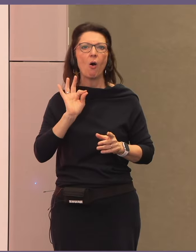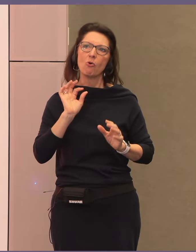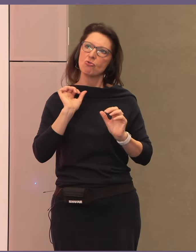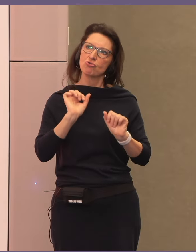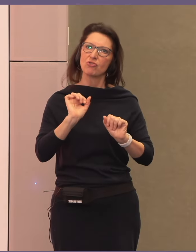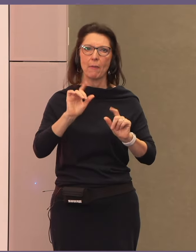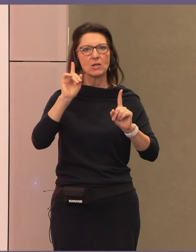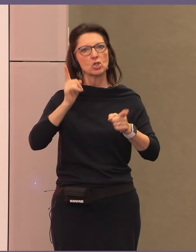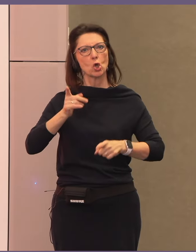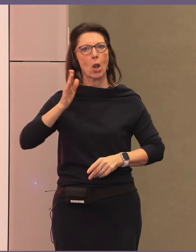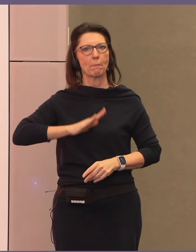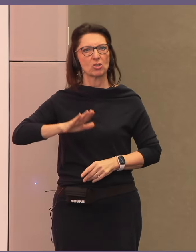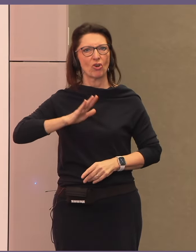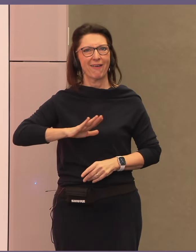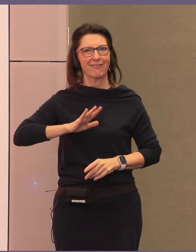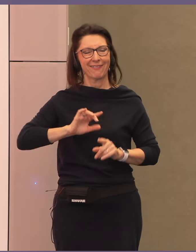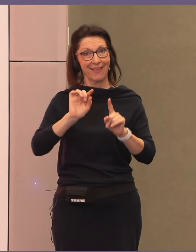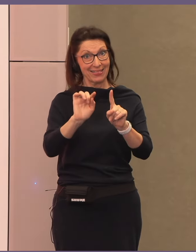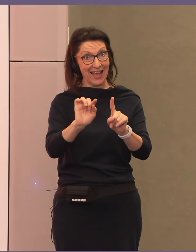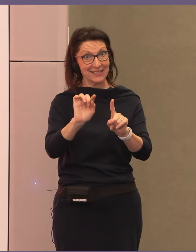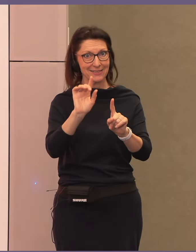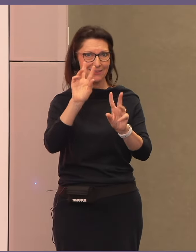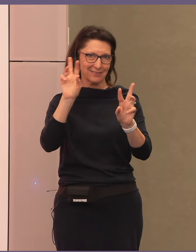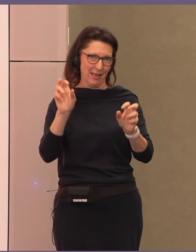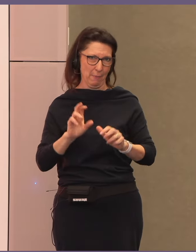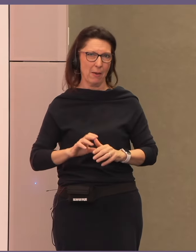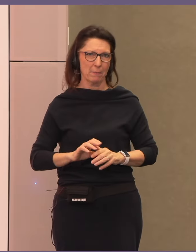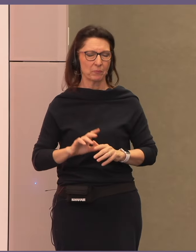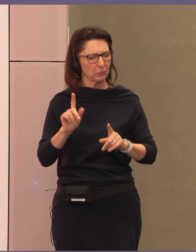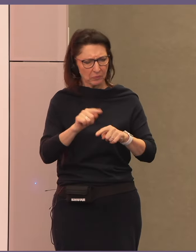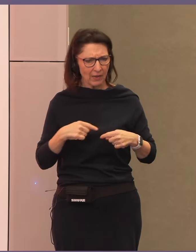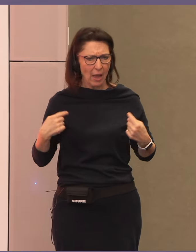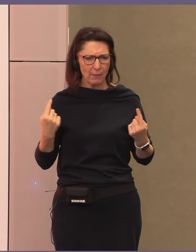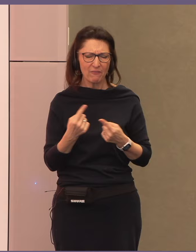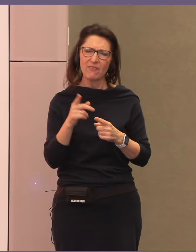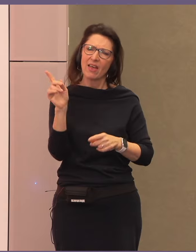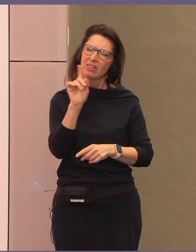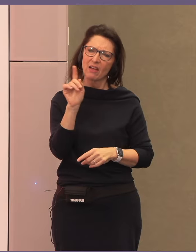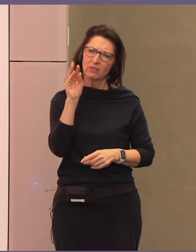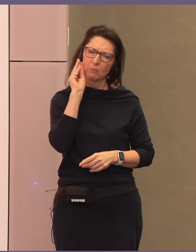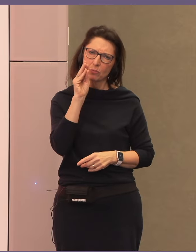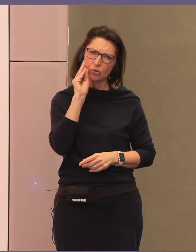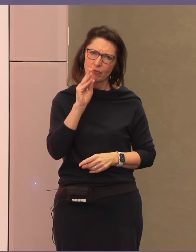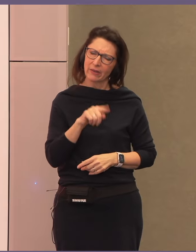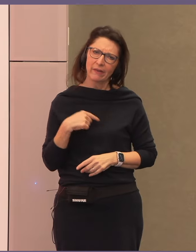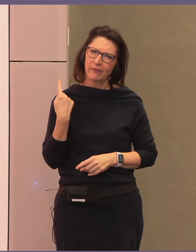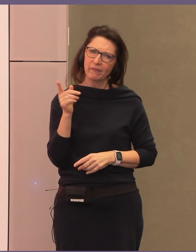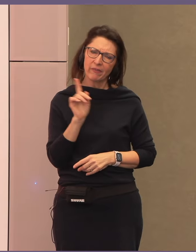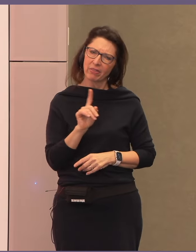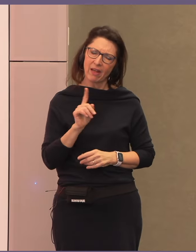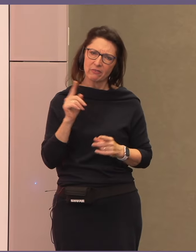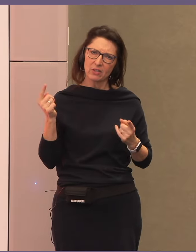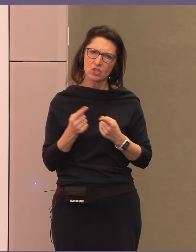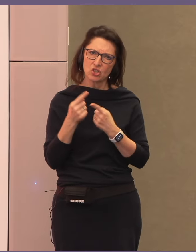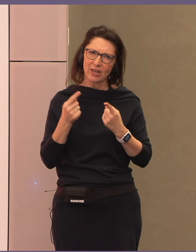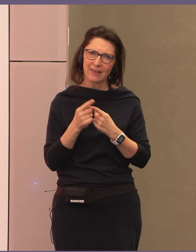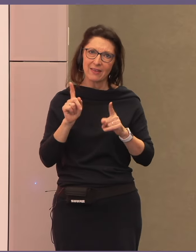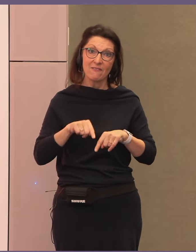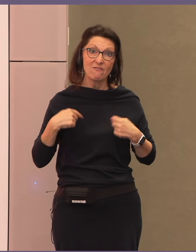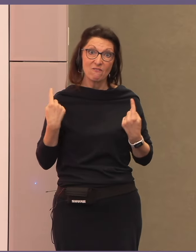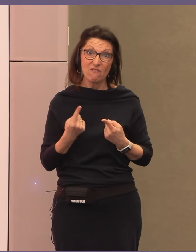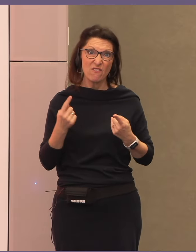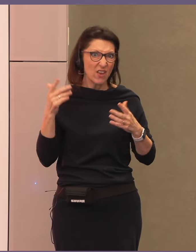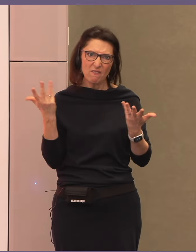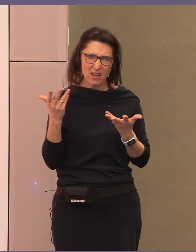ist die Achillesferse der Frauenfrage. Wir aber dürfen nicht klagen, wir dürfen nicht herumstreiten, wir müssen verlangen